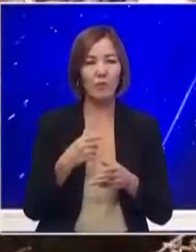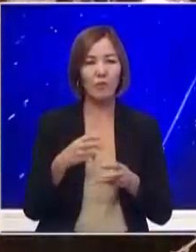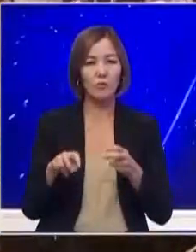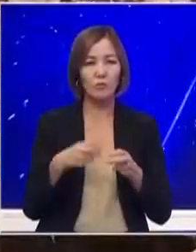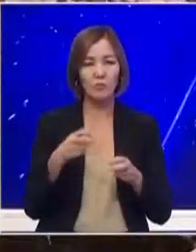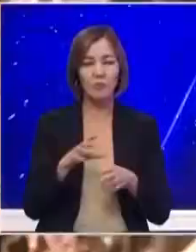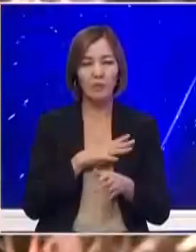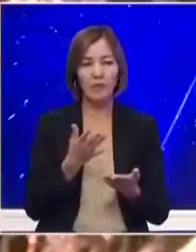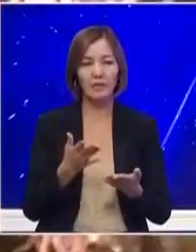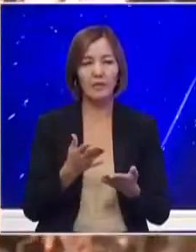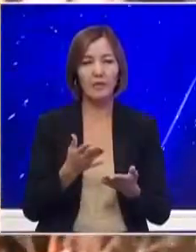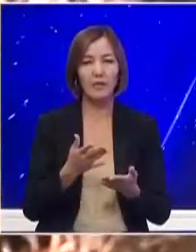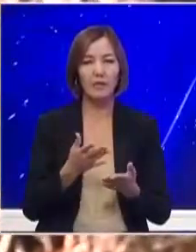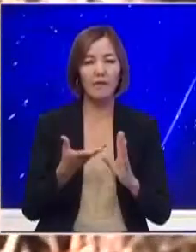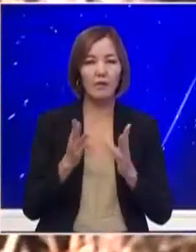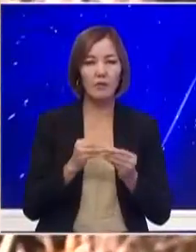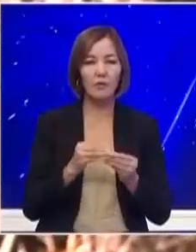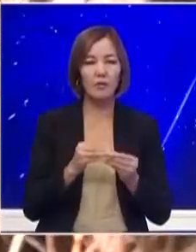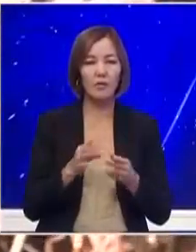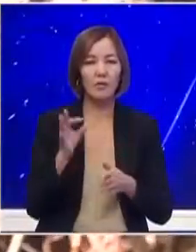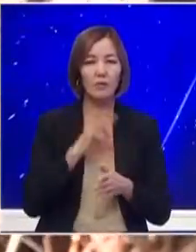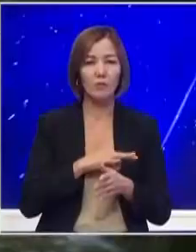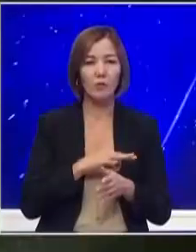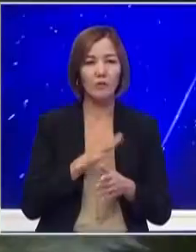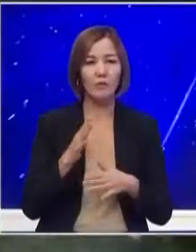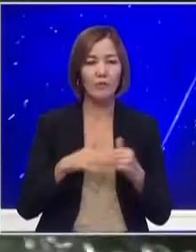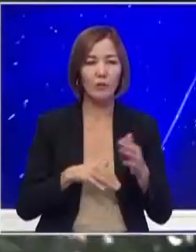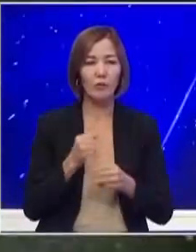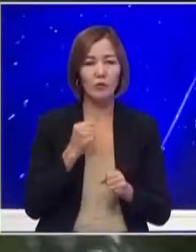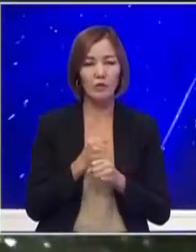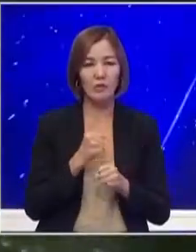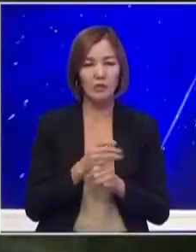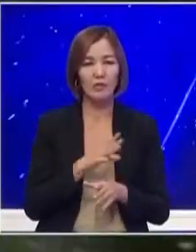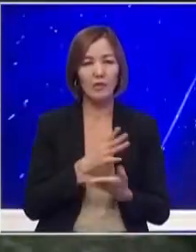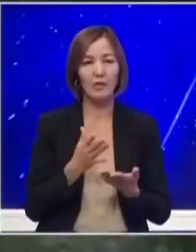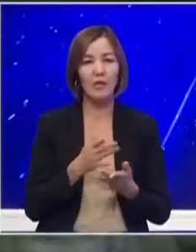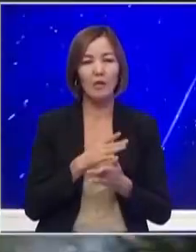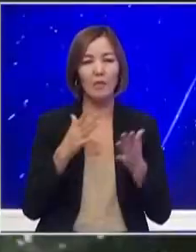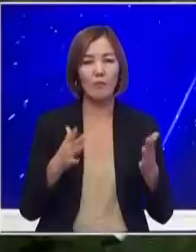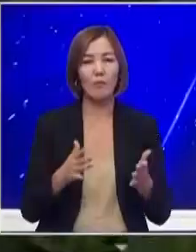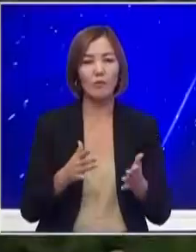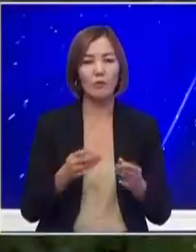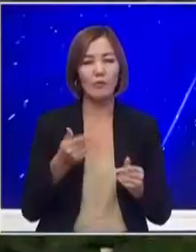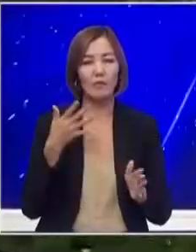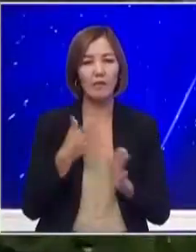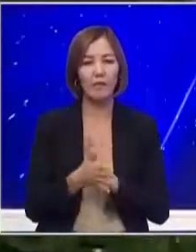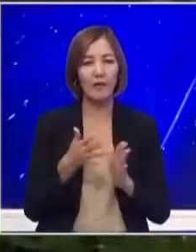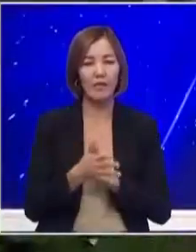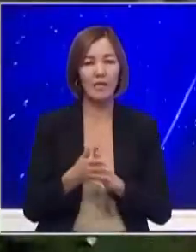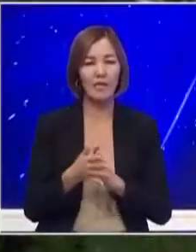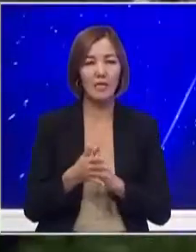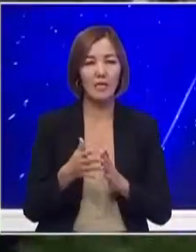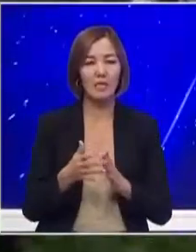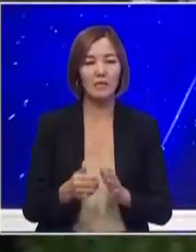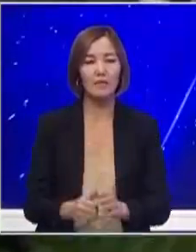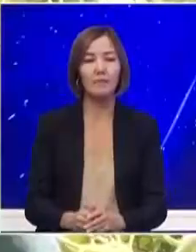строя. В результате фермеры вынуждены использовать подручные средства. В большинстве случаев это приводит к потере и без того